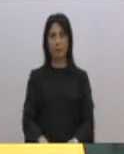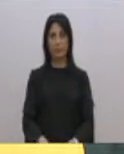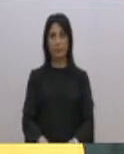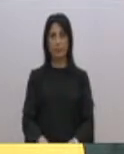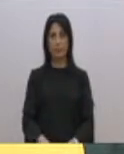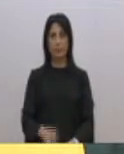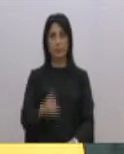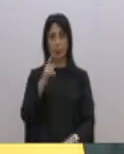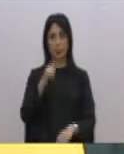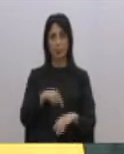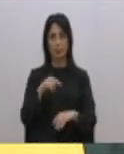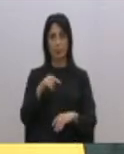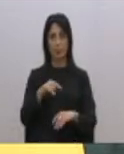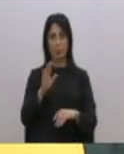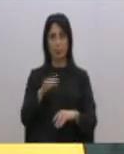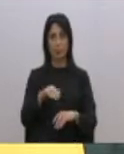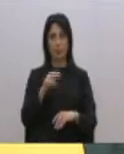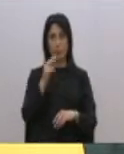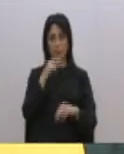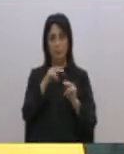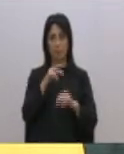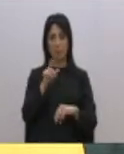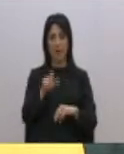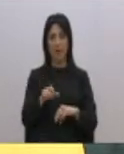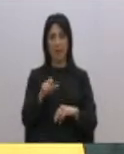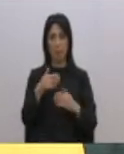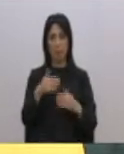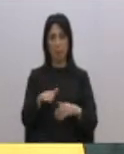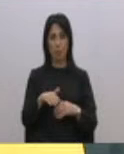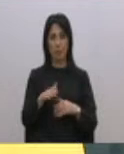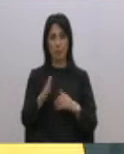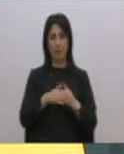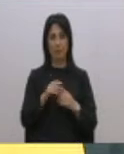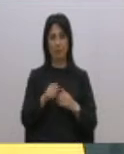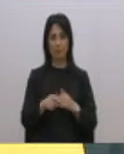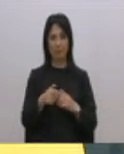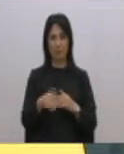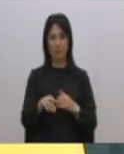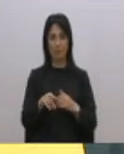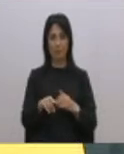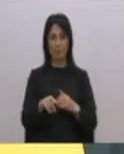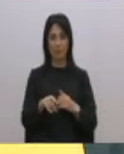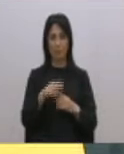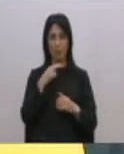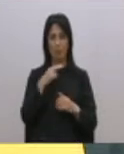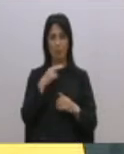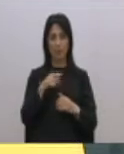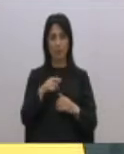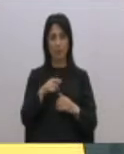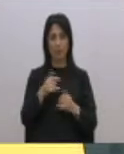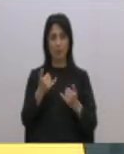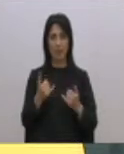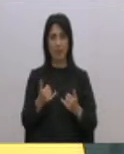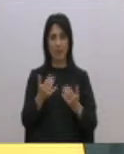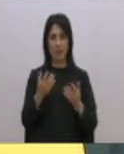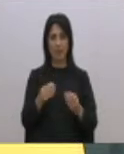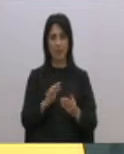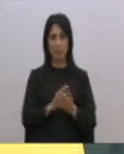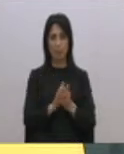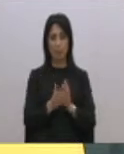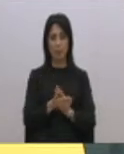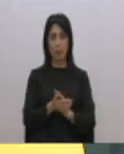მე როგორც ვთქვი აქ უფრო ბრალდებულებზე გააკეთეთ თქვენ აქცენტი. ახლა დღეს